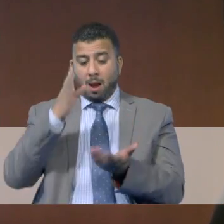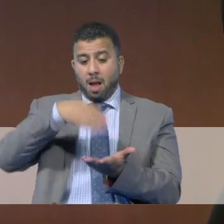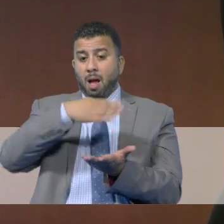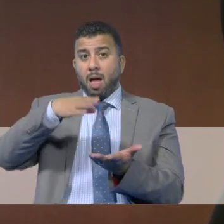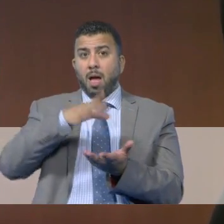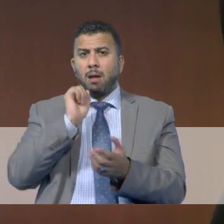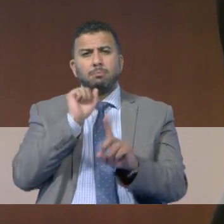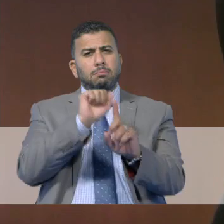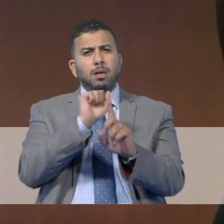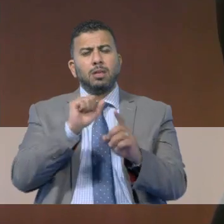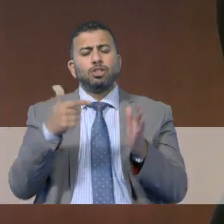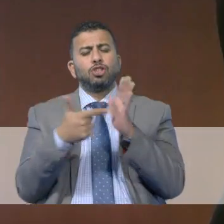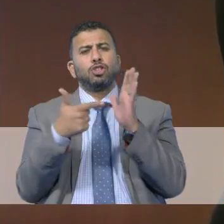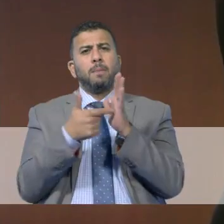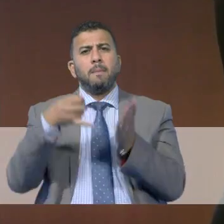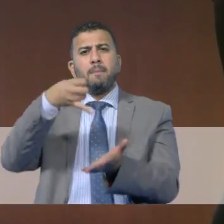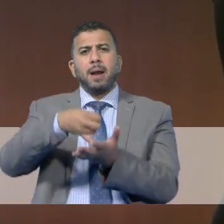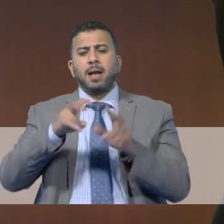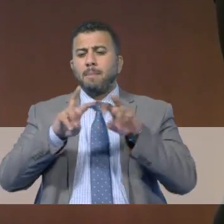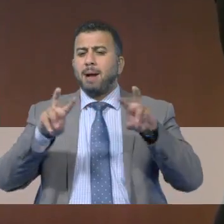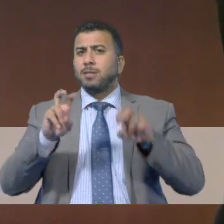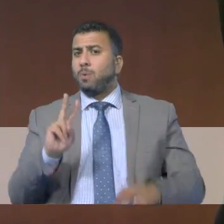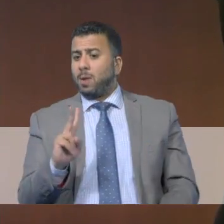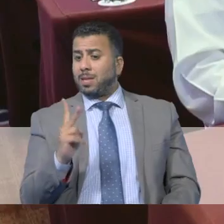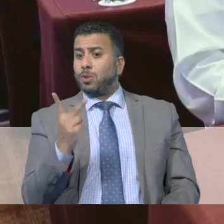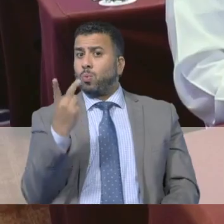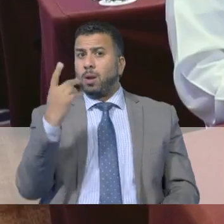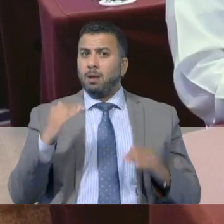أبرز المختصين بالجامعات ومراكز البحث